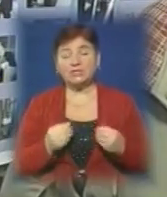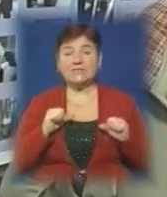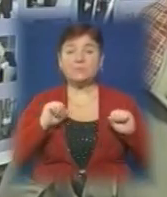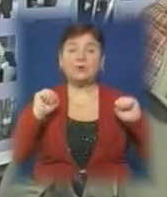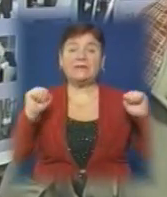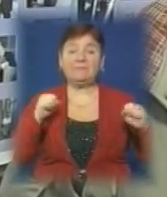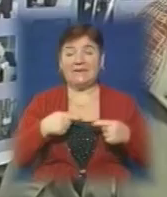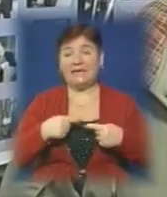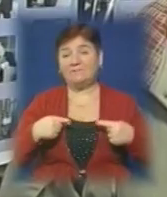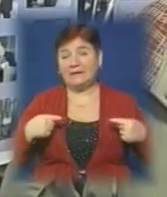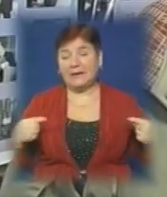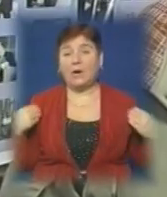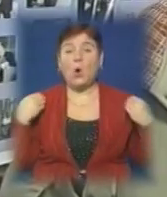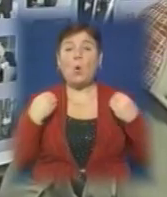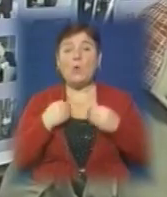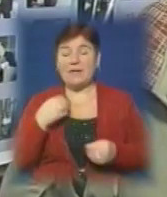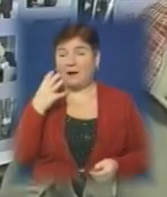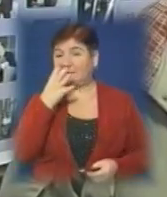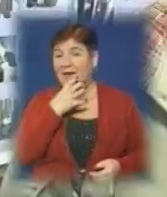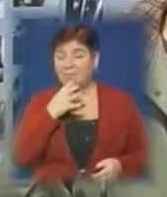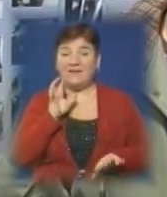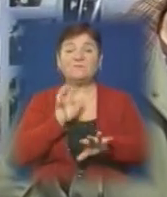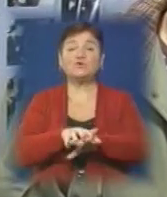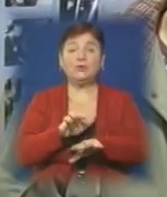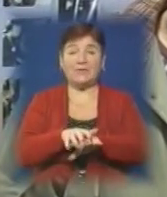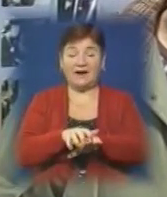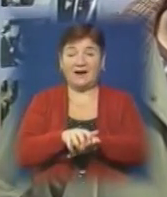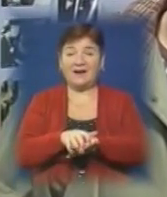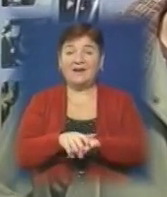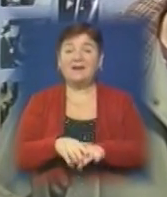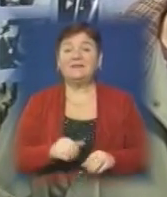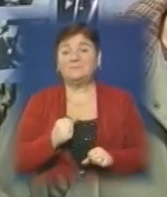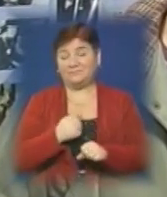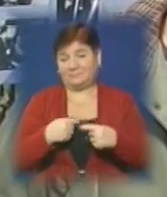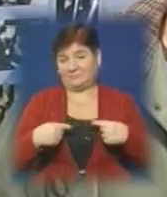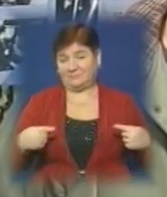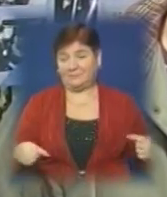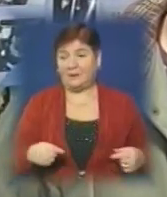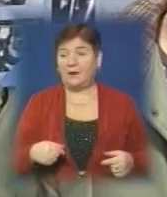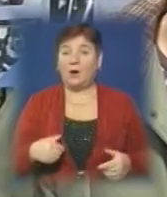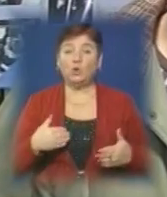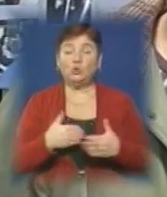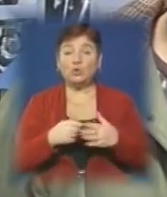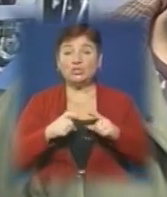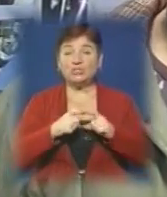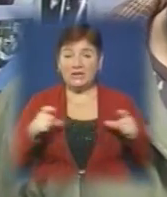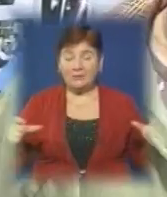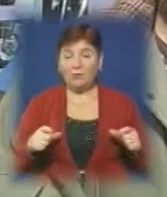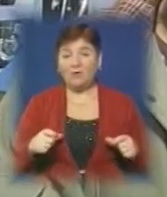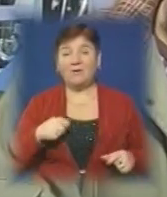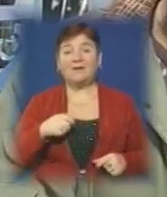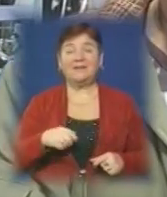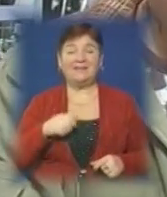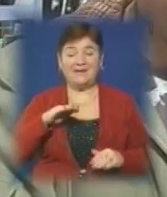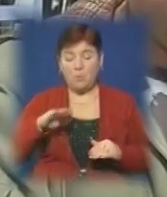спортивний інвентар, одяг, теплий одяг, взуття, більше орієнтовані на дітей дошкільного і молодшого шкільного віку.